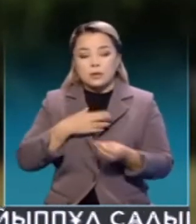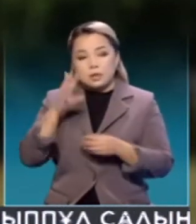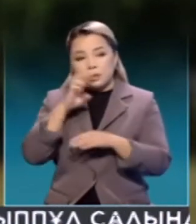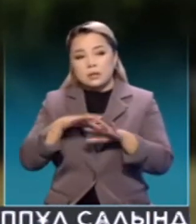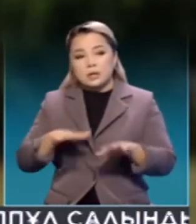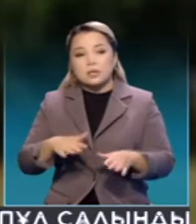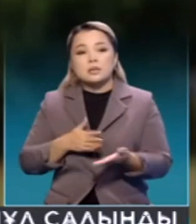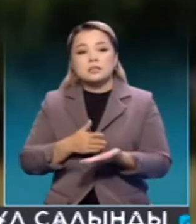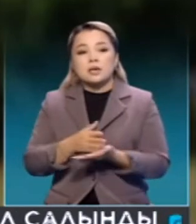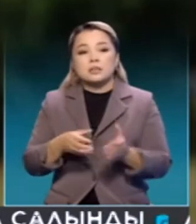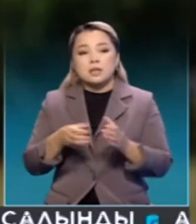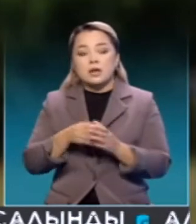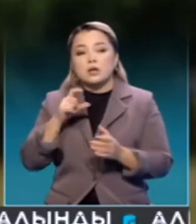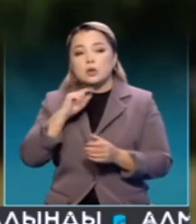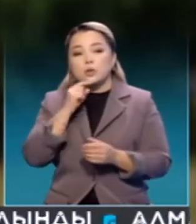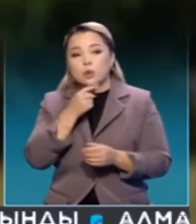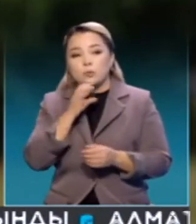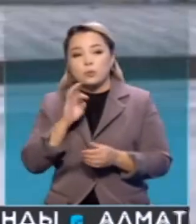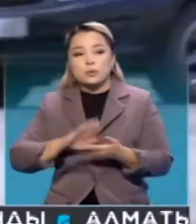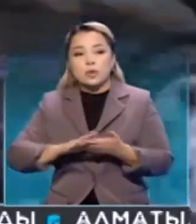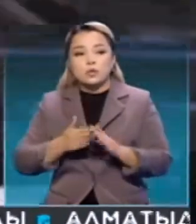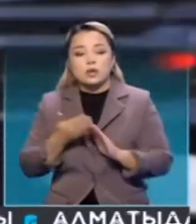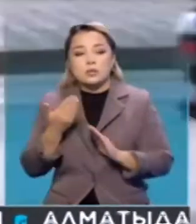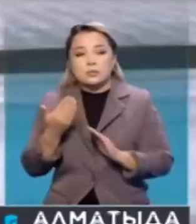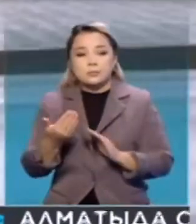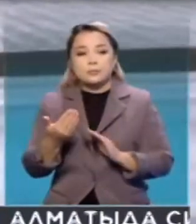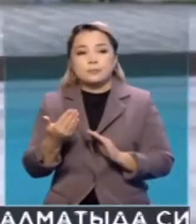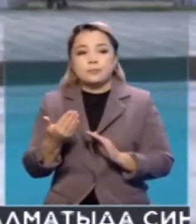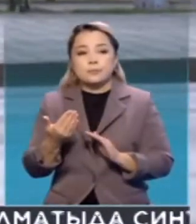еліміздегі саяси, экономикалық, әлеуметтік жағдай